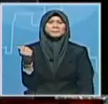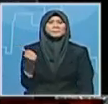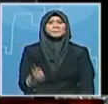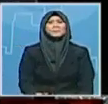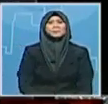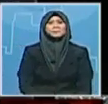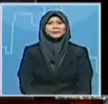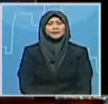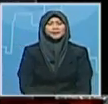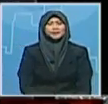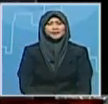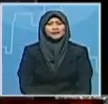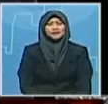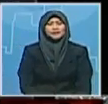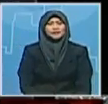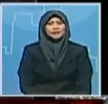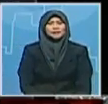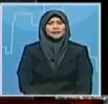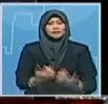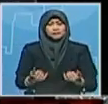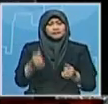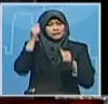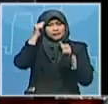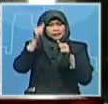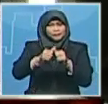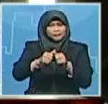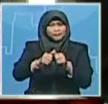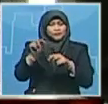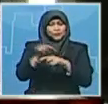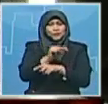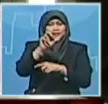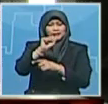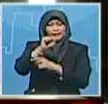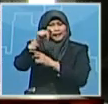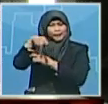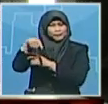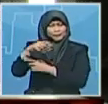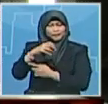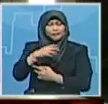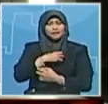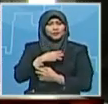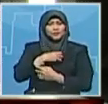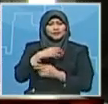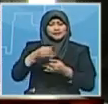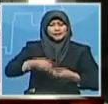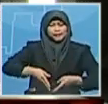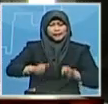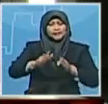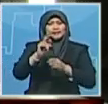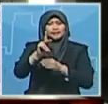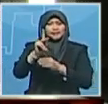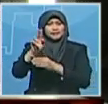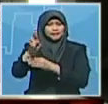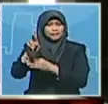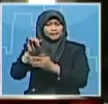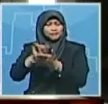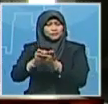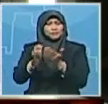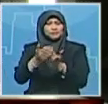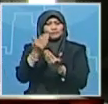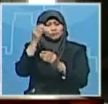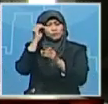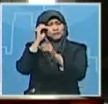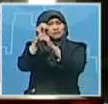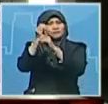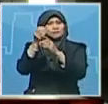baiklah. Baik. Jadi kita memperingatkan semula, gunakan apps aduan jalan KKR. Itu merupakan fasilitinya bagi